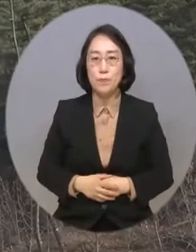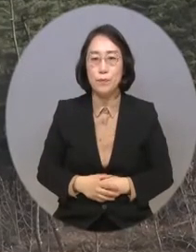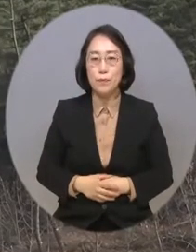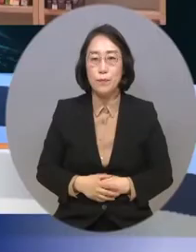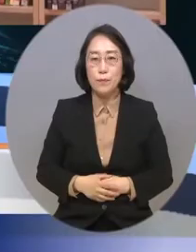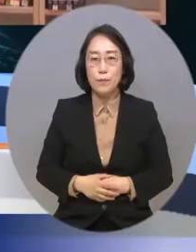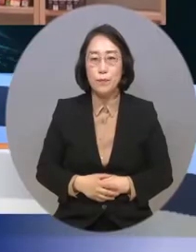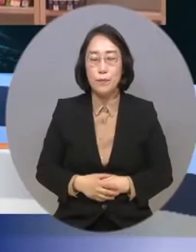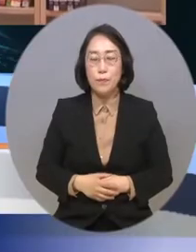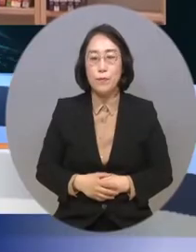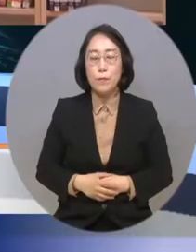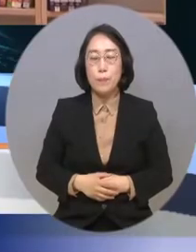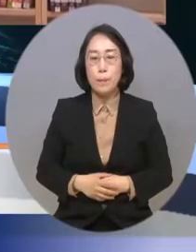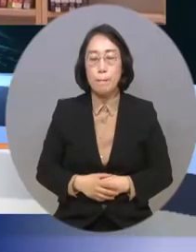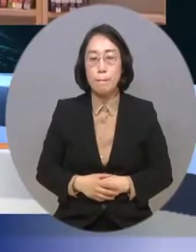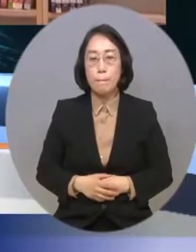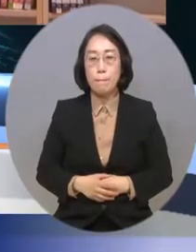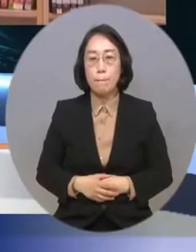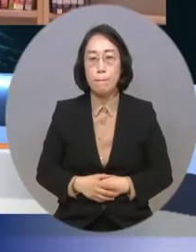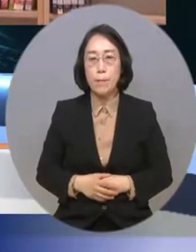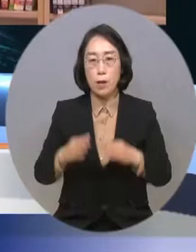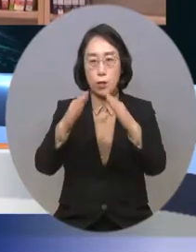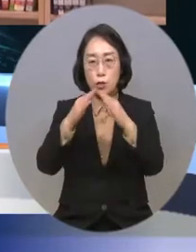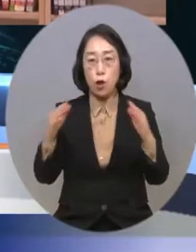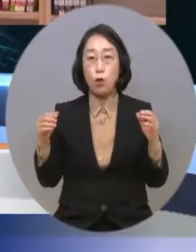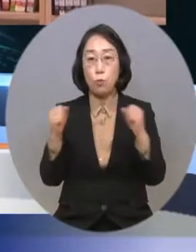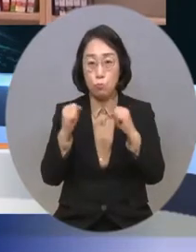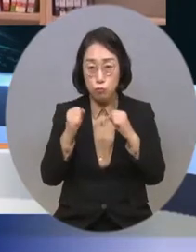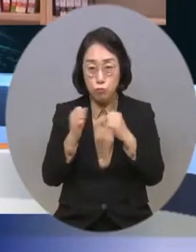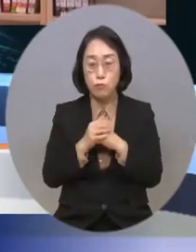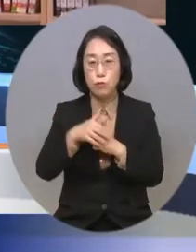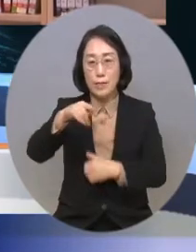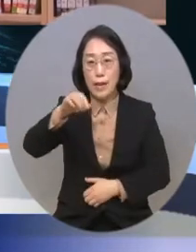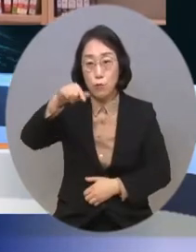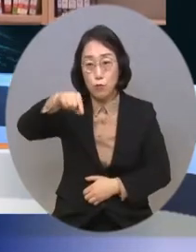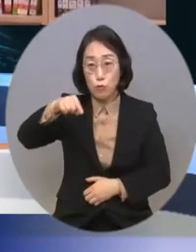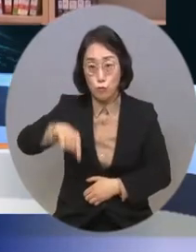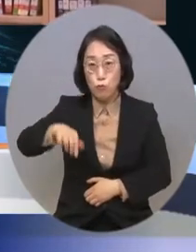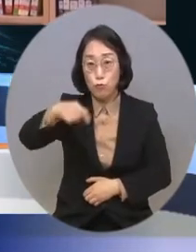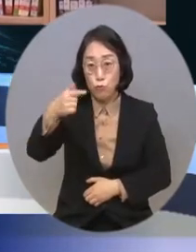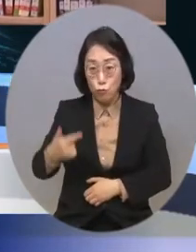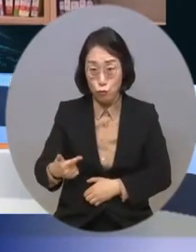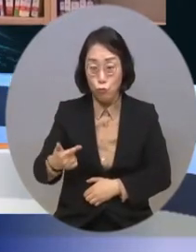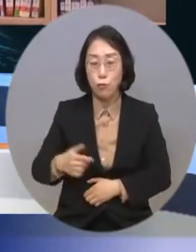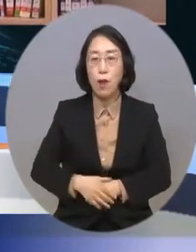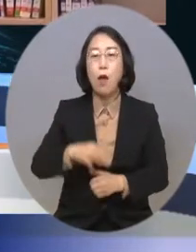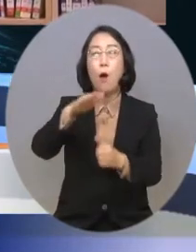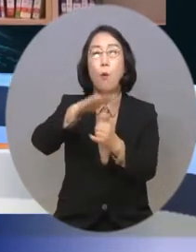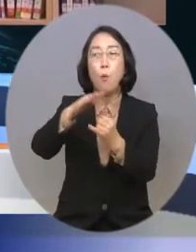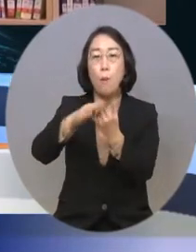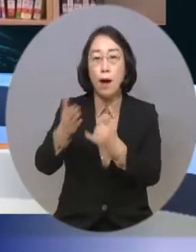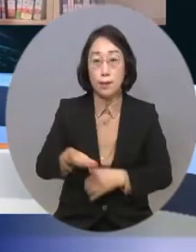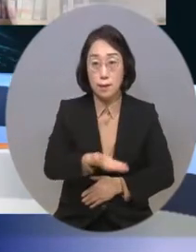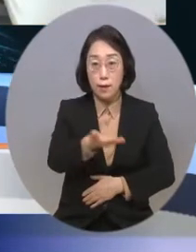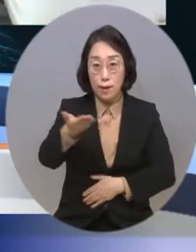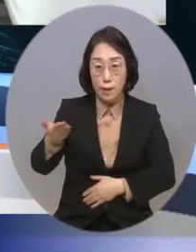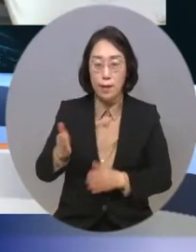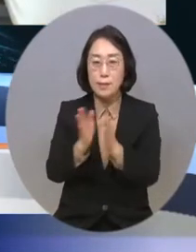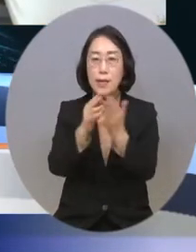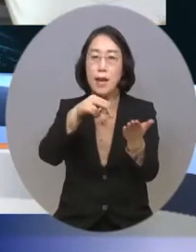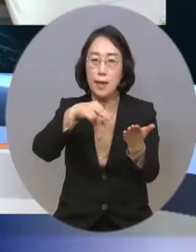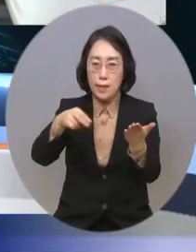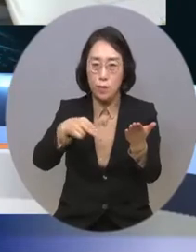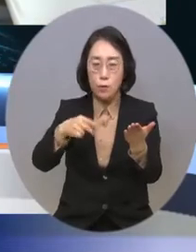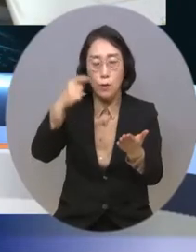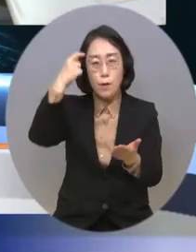노혜림입니다. 전북 장수군이 우리나라의 미래인 어린이에게 독서를 통해 정서와 사고력을 기를 수